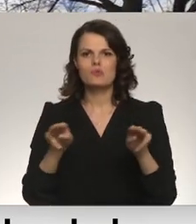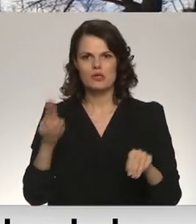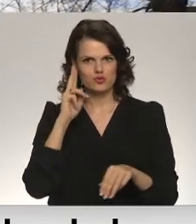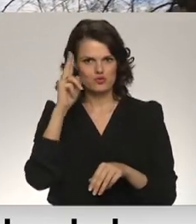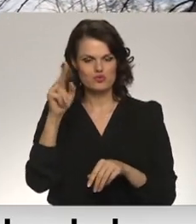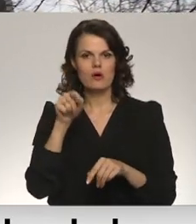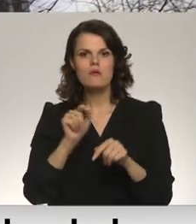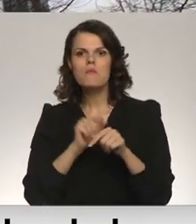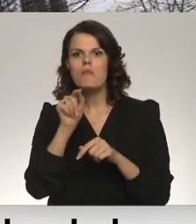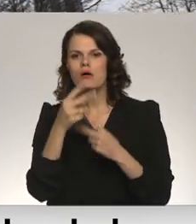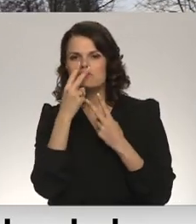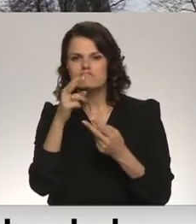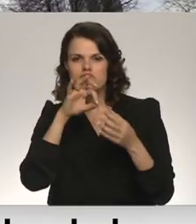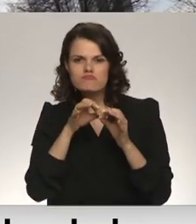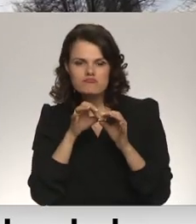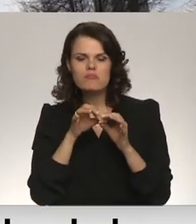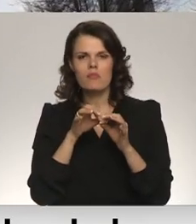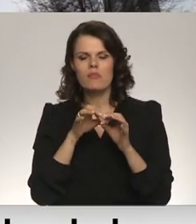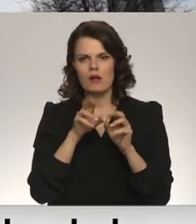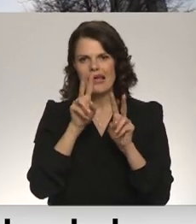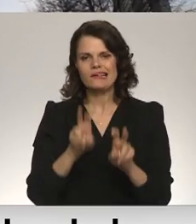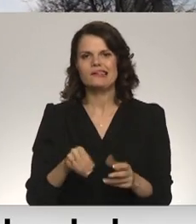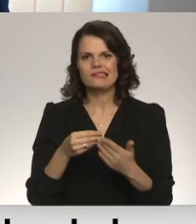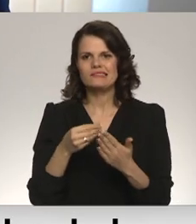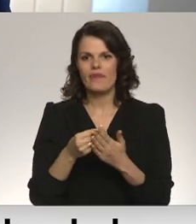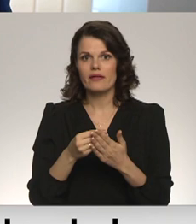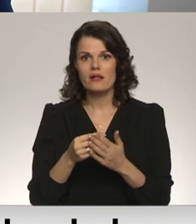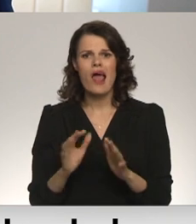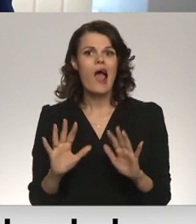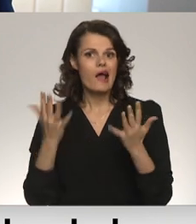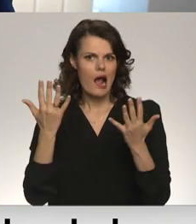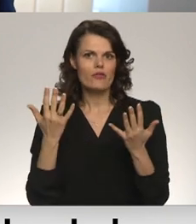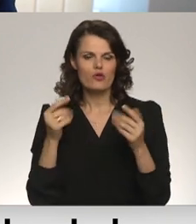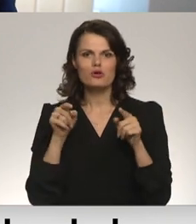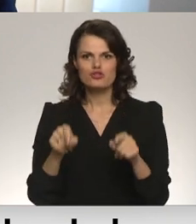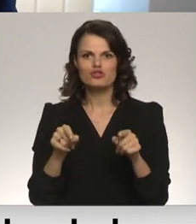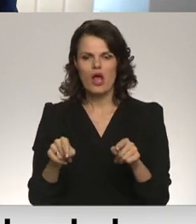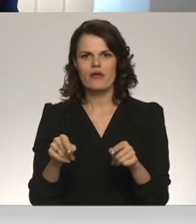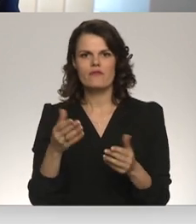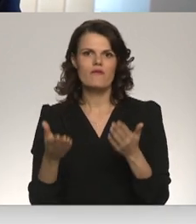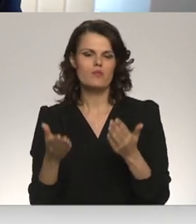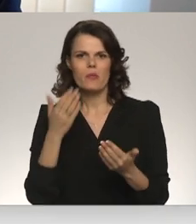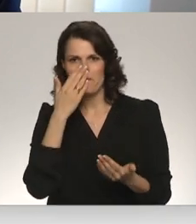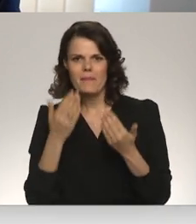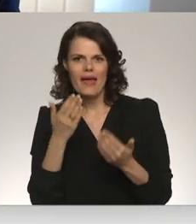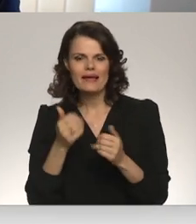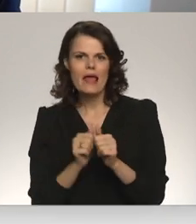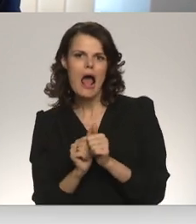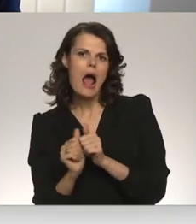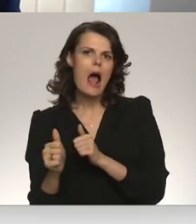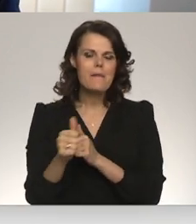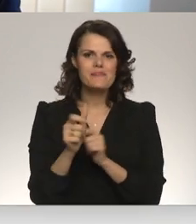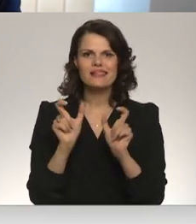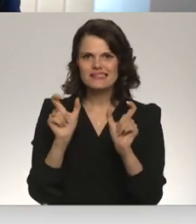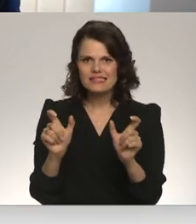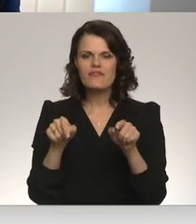iespējamo pārkāpumu sanatoriju darbības gadījumā izvērtēt. Gadījumā šeit varētu būt runa par mēģinājumu apiet sankcijas,